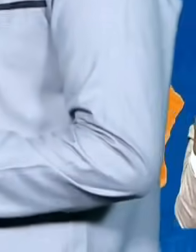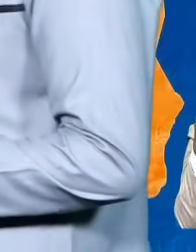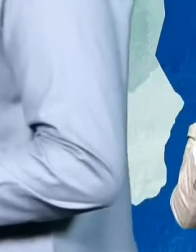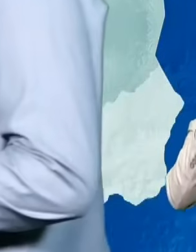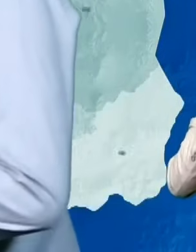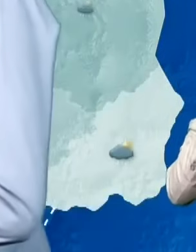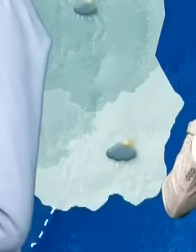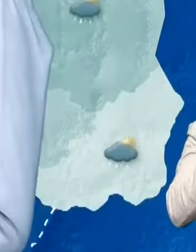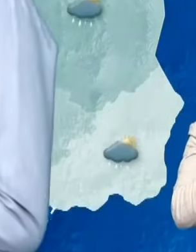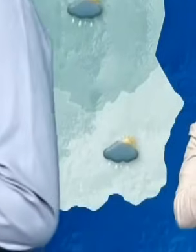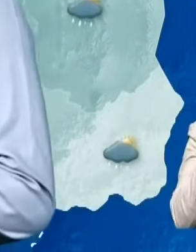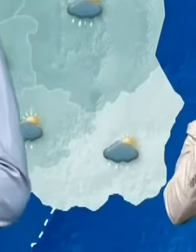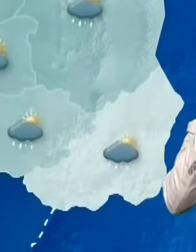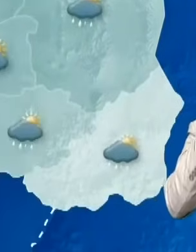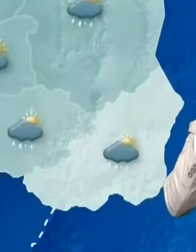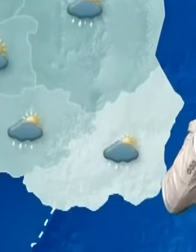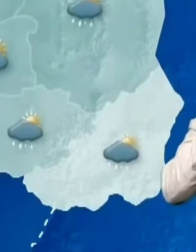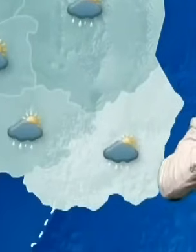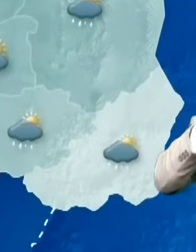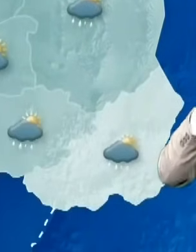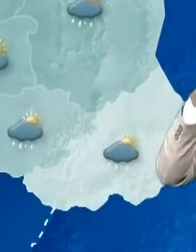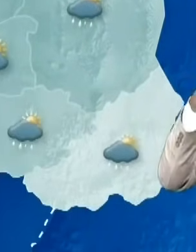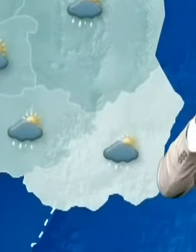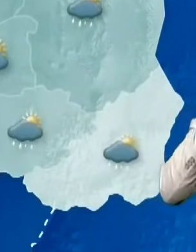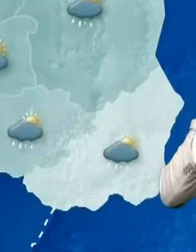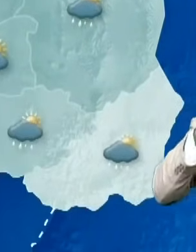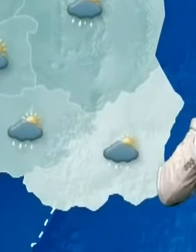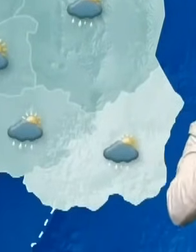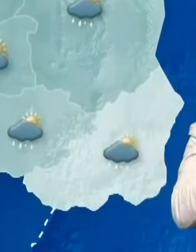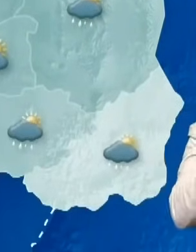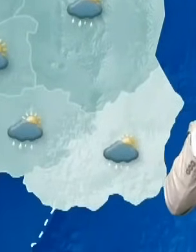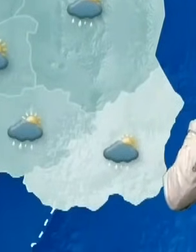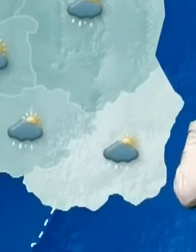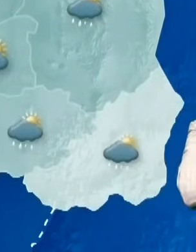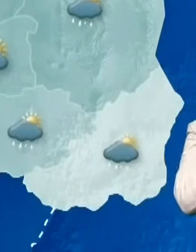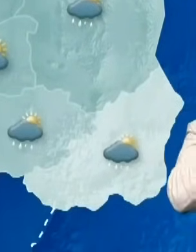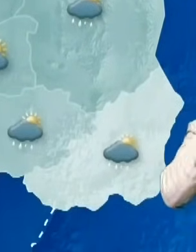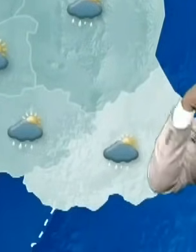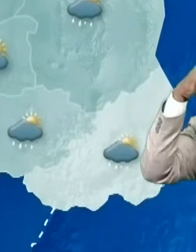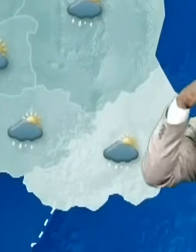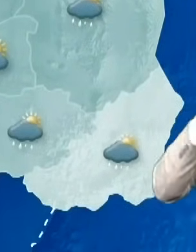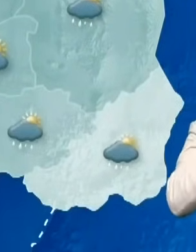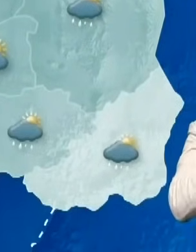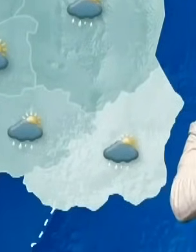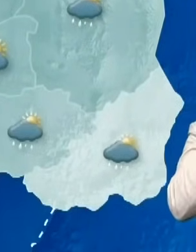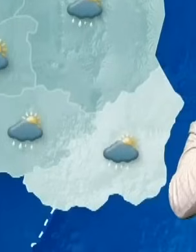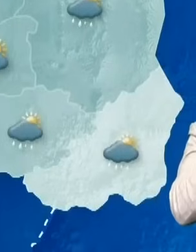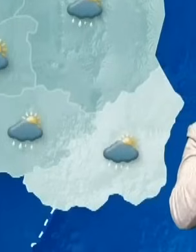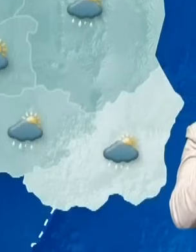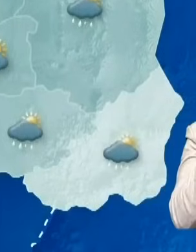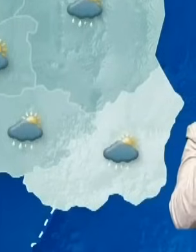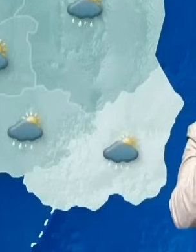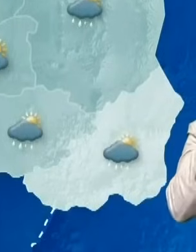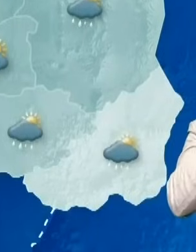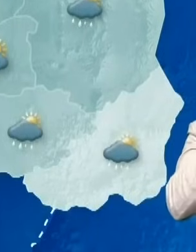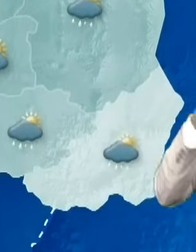y'igicamunsi biteganyijwe yuko ibicu bizakomeza kwiyongera ndetse bigatanga n'amahirwe yo kugira imvura cyane mu ntara y'Iburasirazuba, umujyi